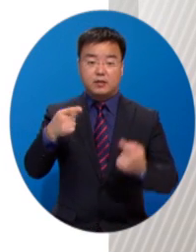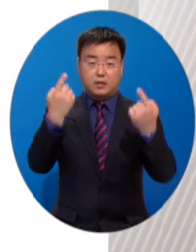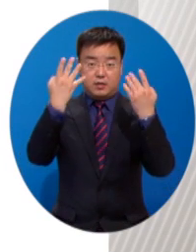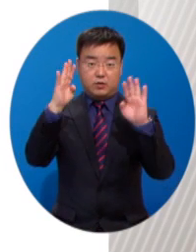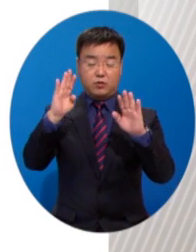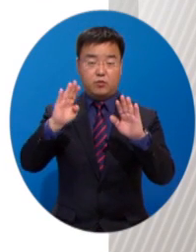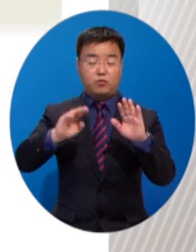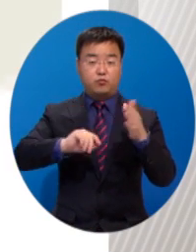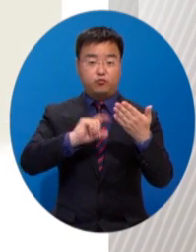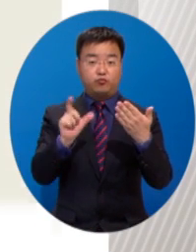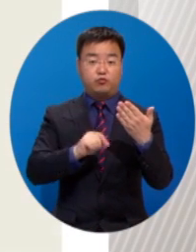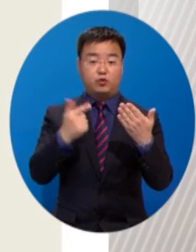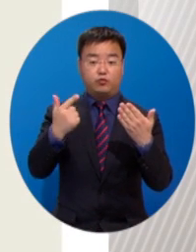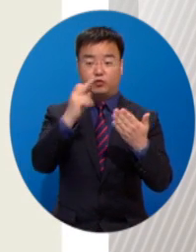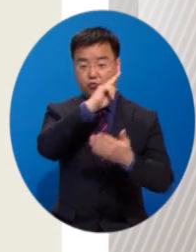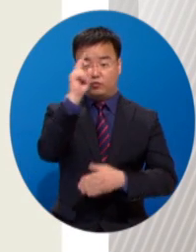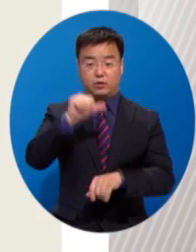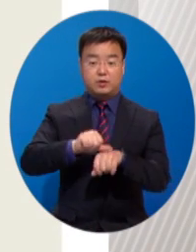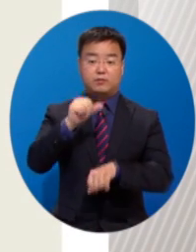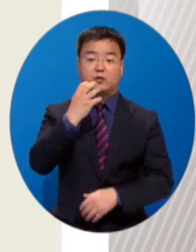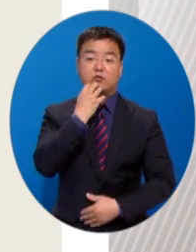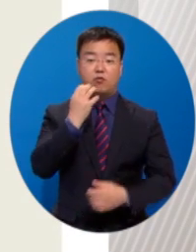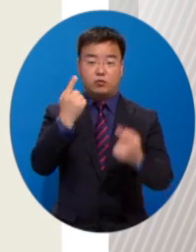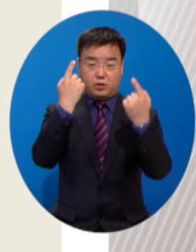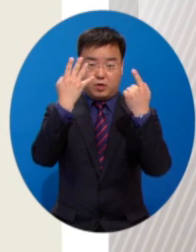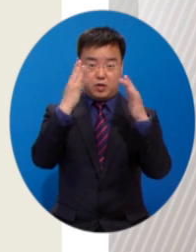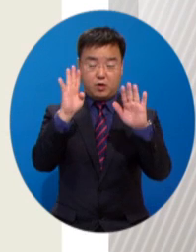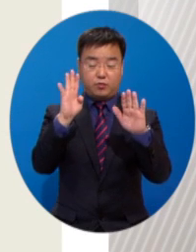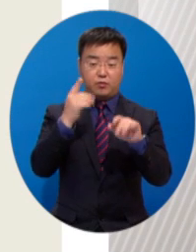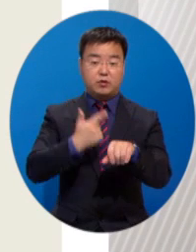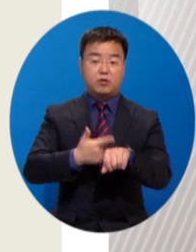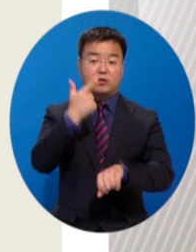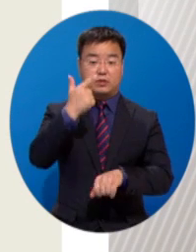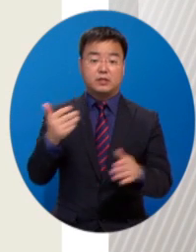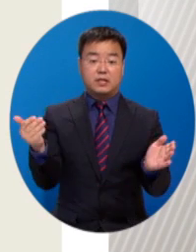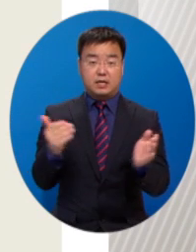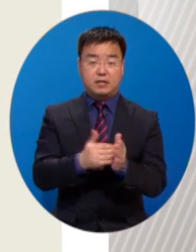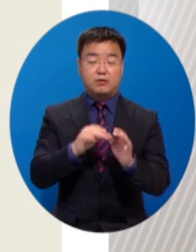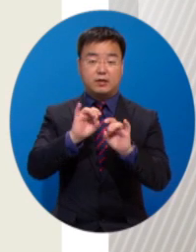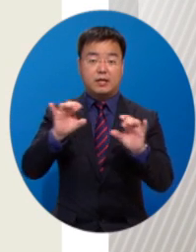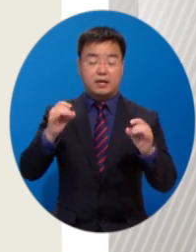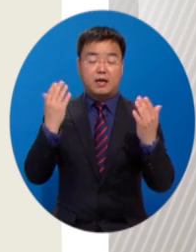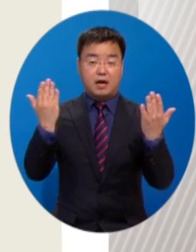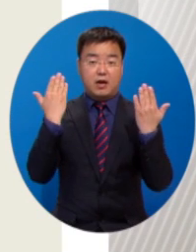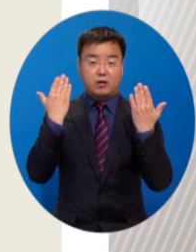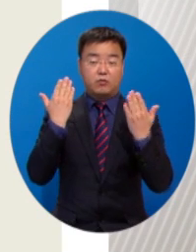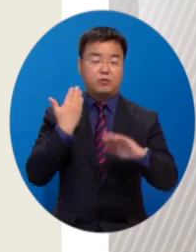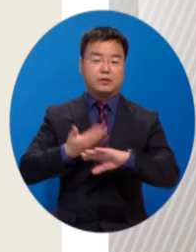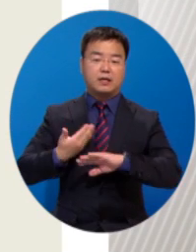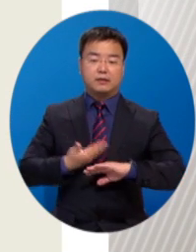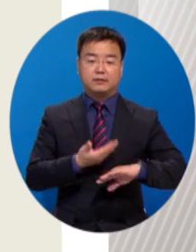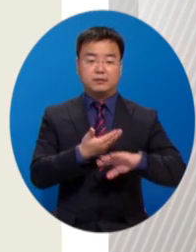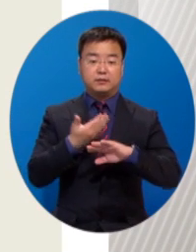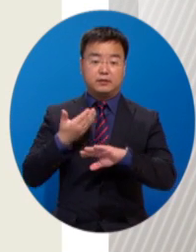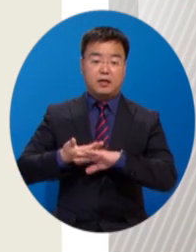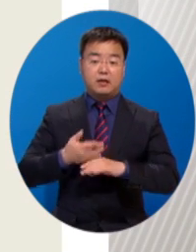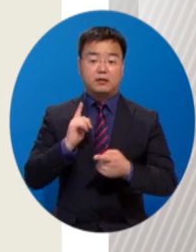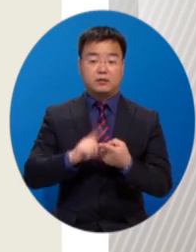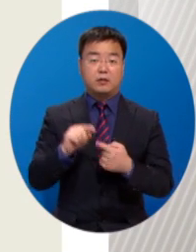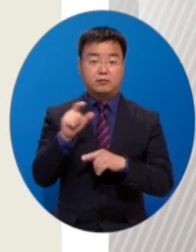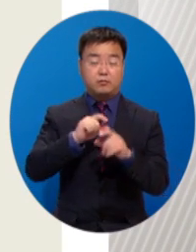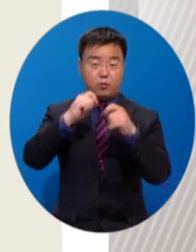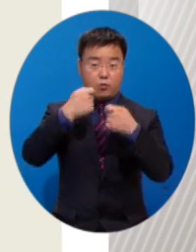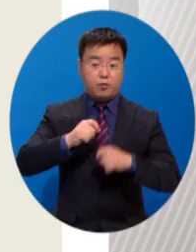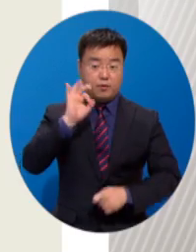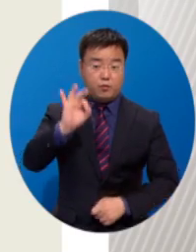5시 서울대는 오후 6시 등으로 대학별 마감 시간이 각각 꼼꼼히 살펴보지 않으면 자칫 낭패를